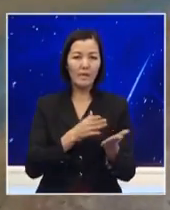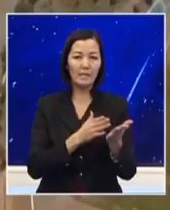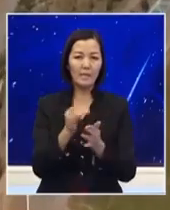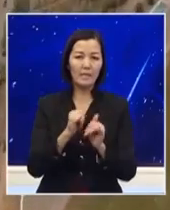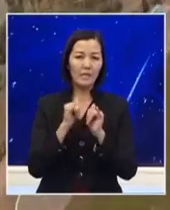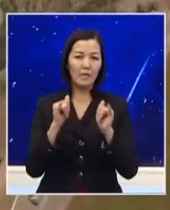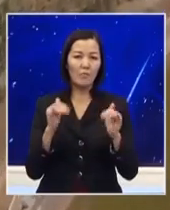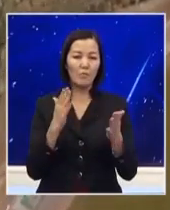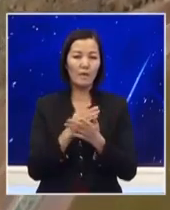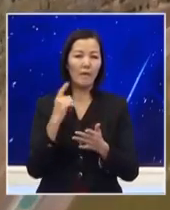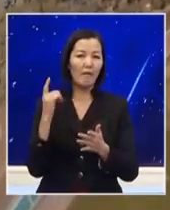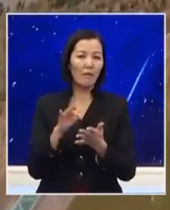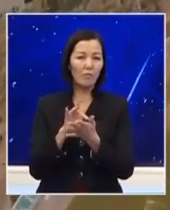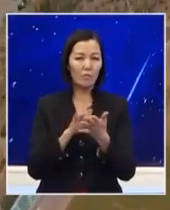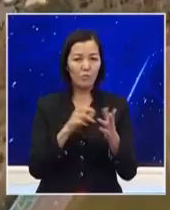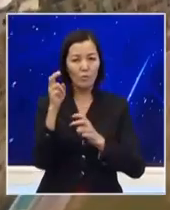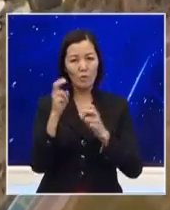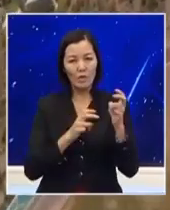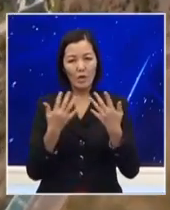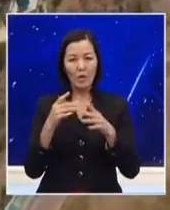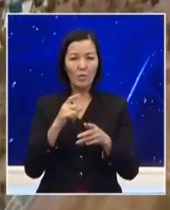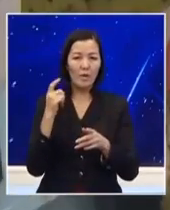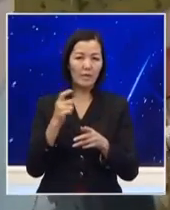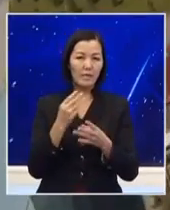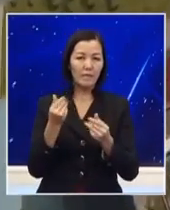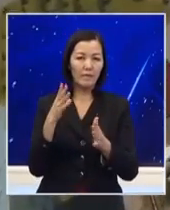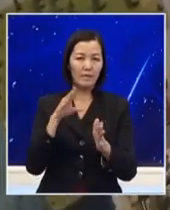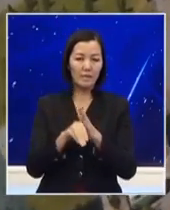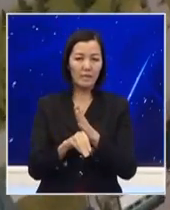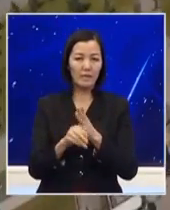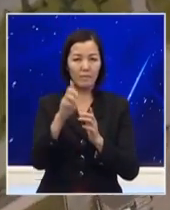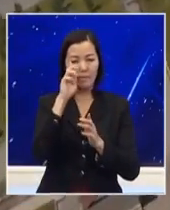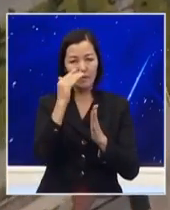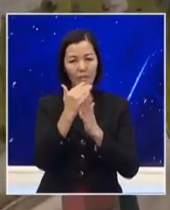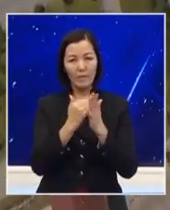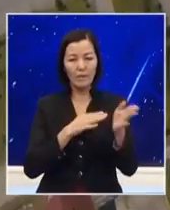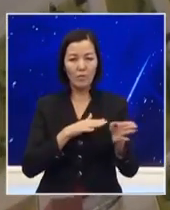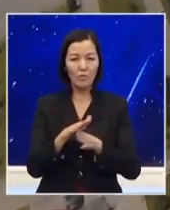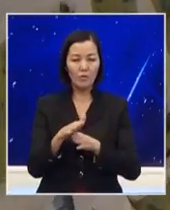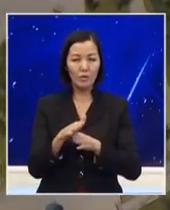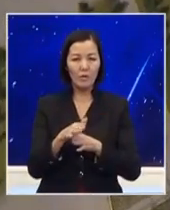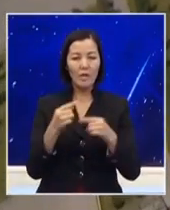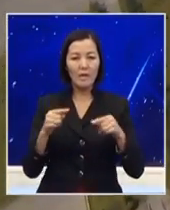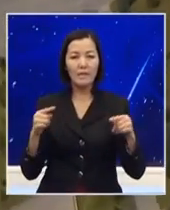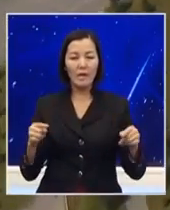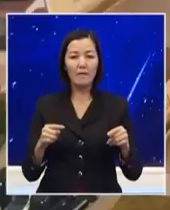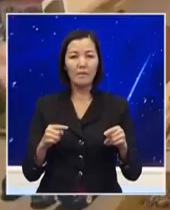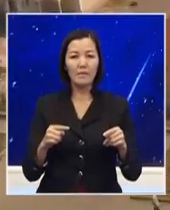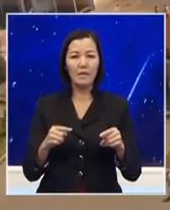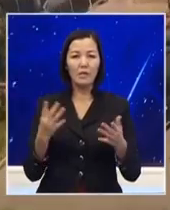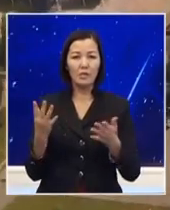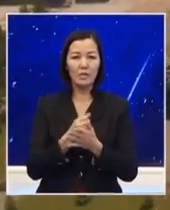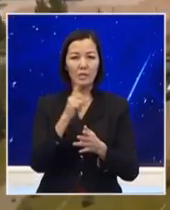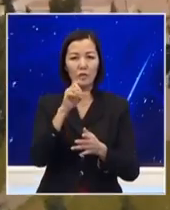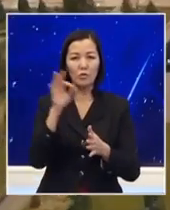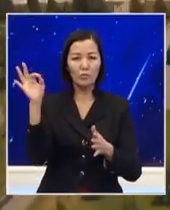орында. Экономика, туризм, өнеркәсіп, ауыл шаруашылығы, инвестиция тарту, мемлекеттік бағдарламалардың орындалуы және тағы басқа көрсеткіштер